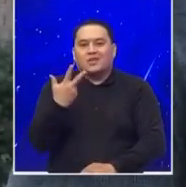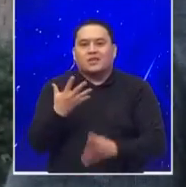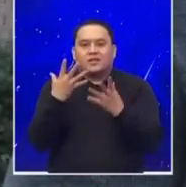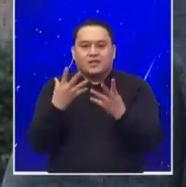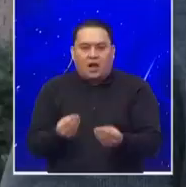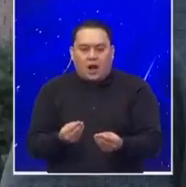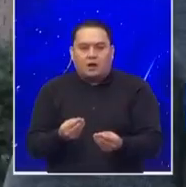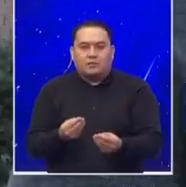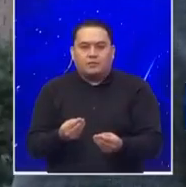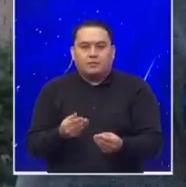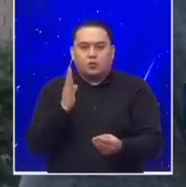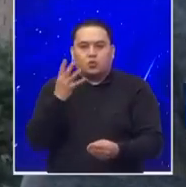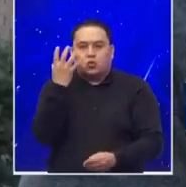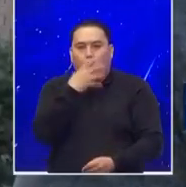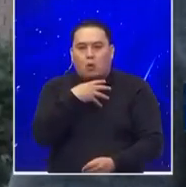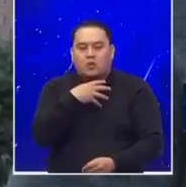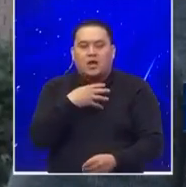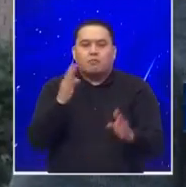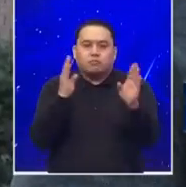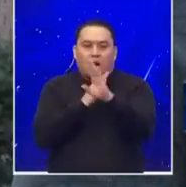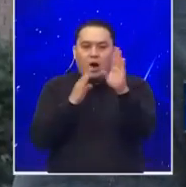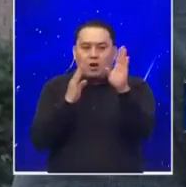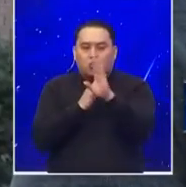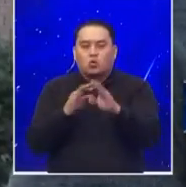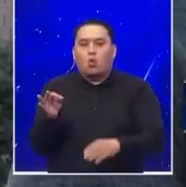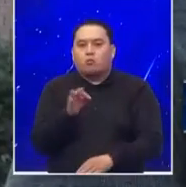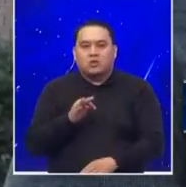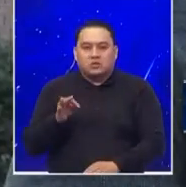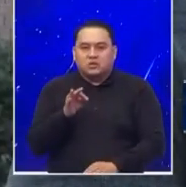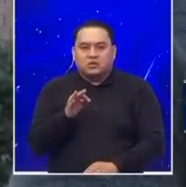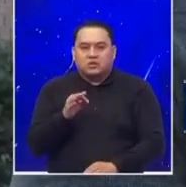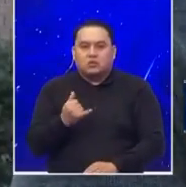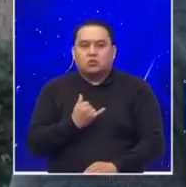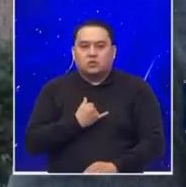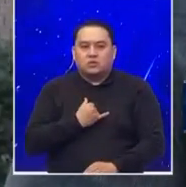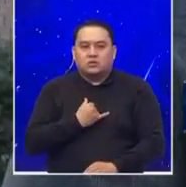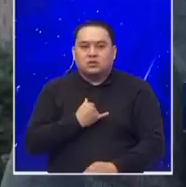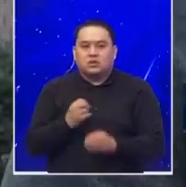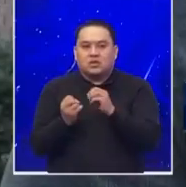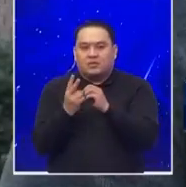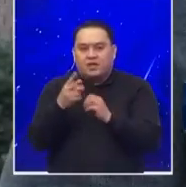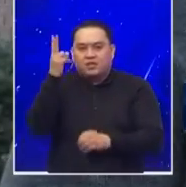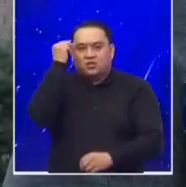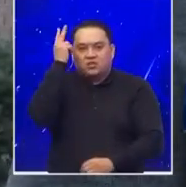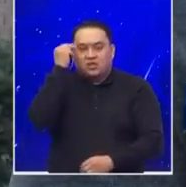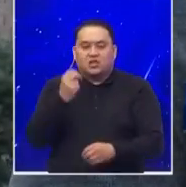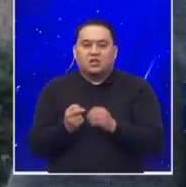будет сохраняться теплая погода по области. На 12 число